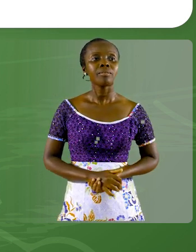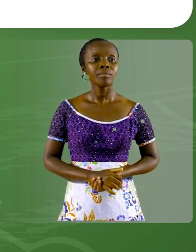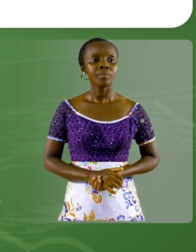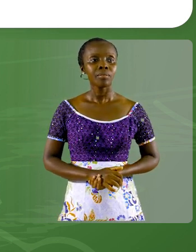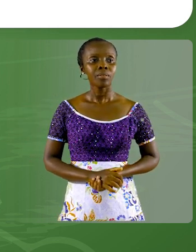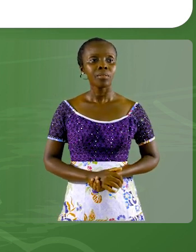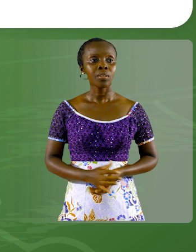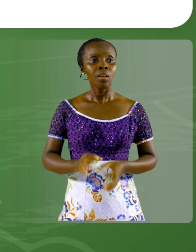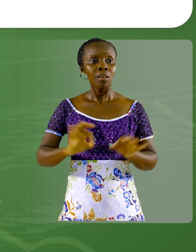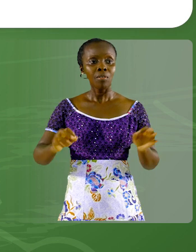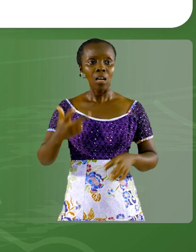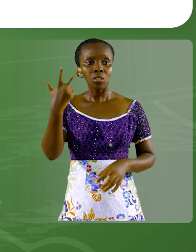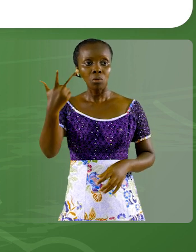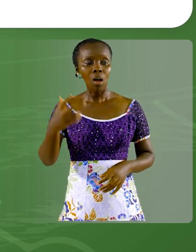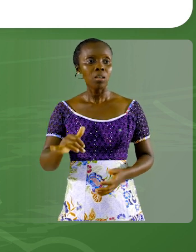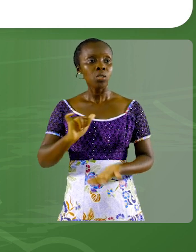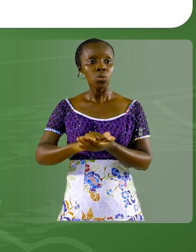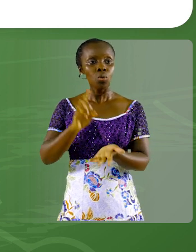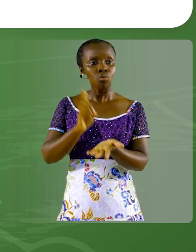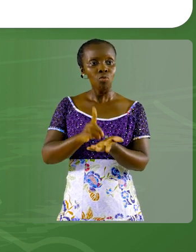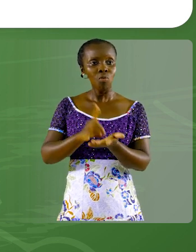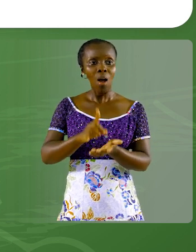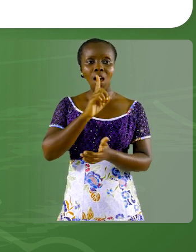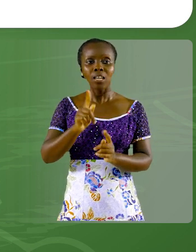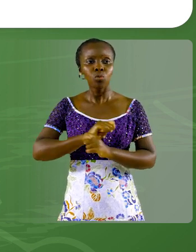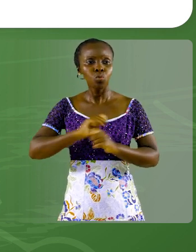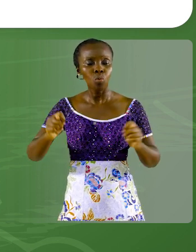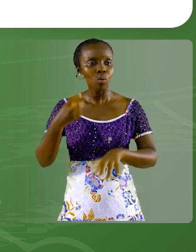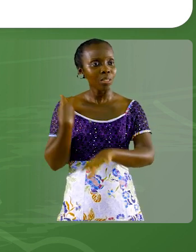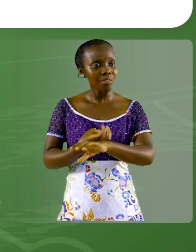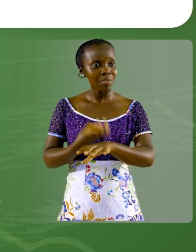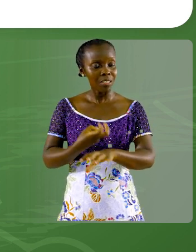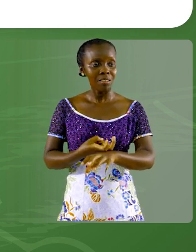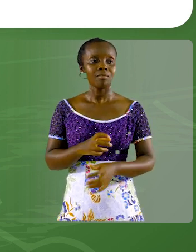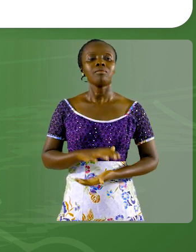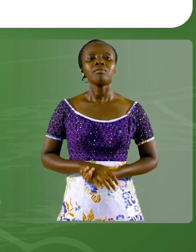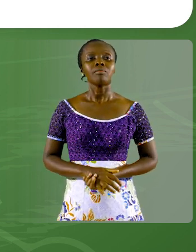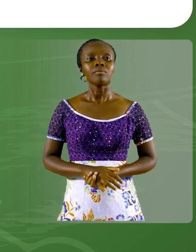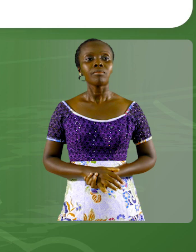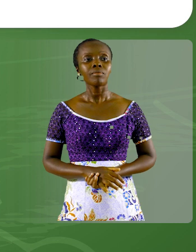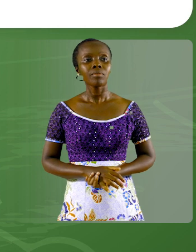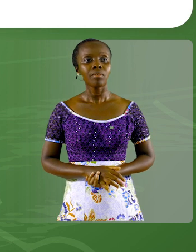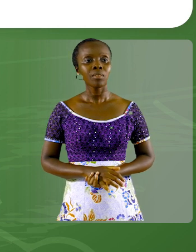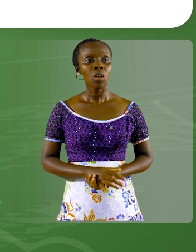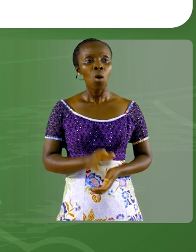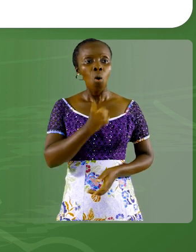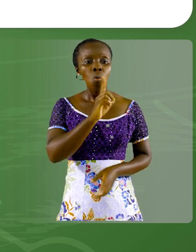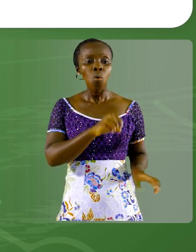Ce devoir est trop difficile. C'est la phrase numéro 3. Où est